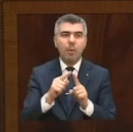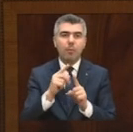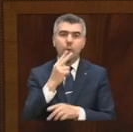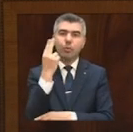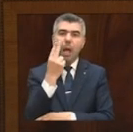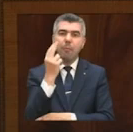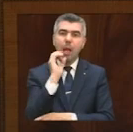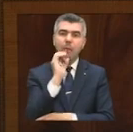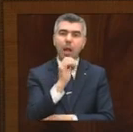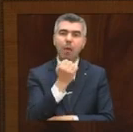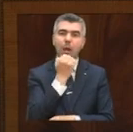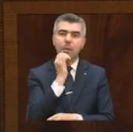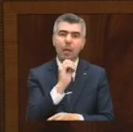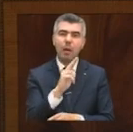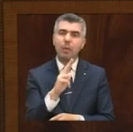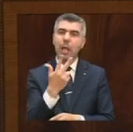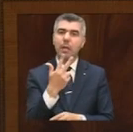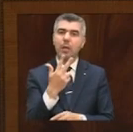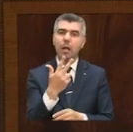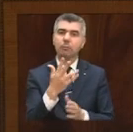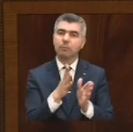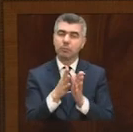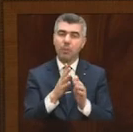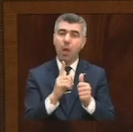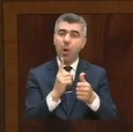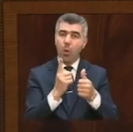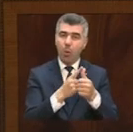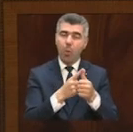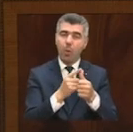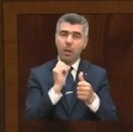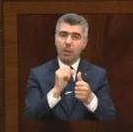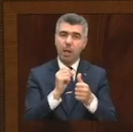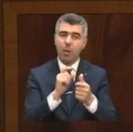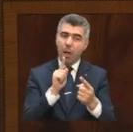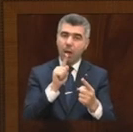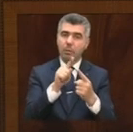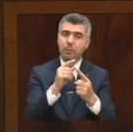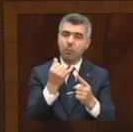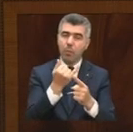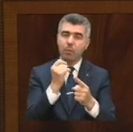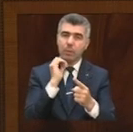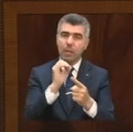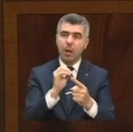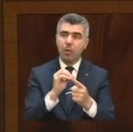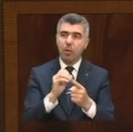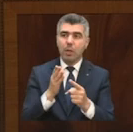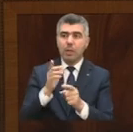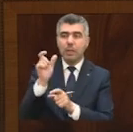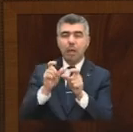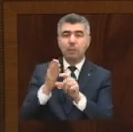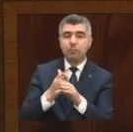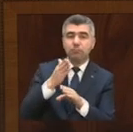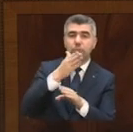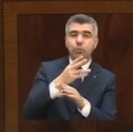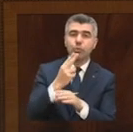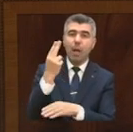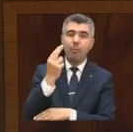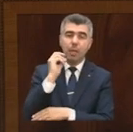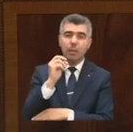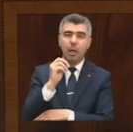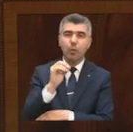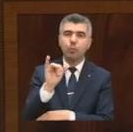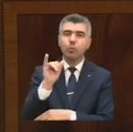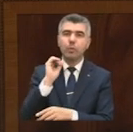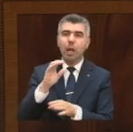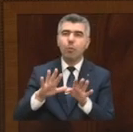هي ثلاثيه الابعاد الاول هو ازمه الجوده ثانيا ازمه الثقه فيها ثالثا ازمه مكان